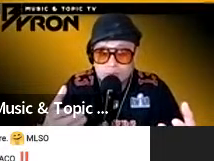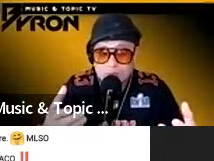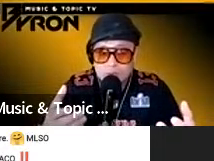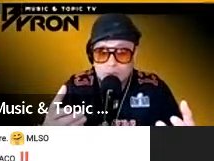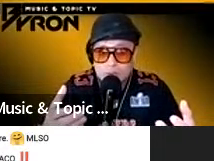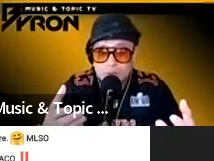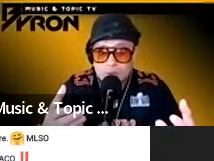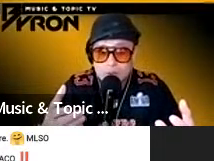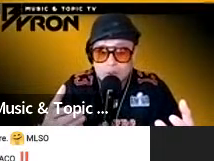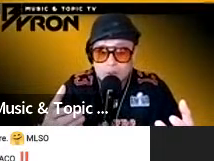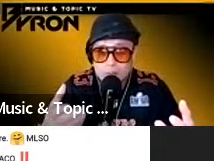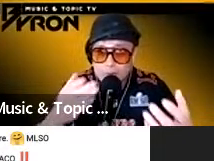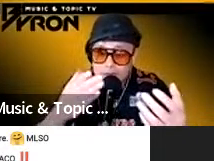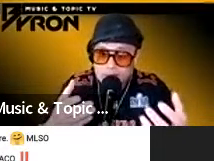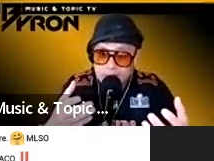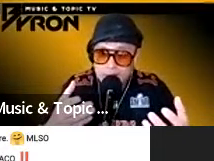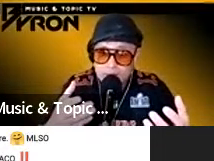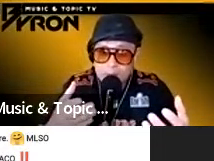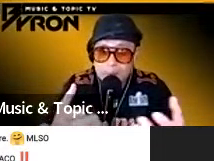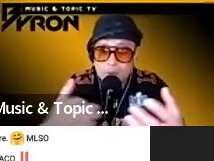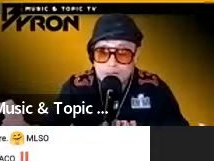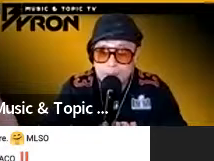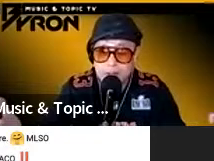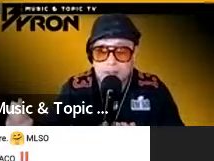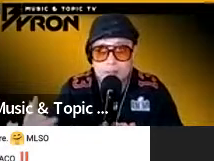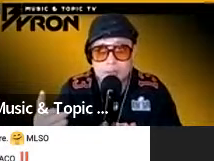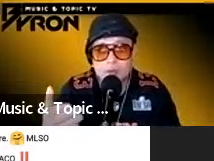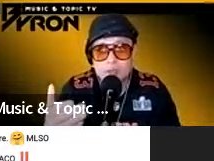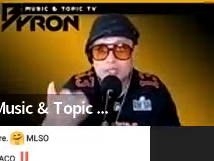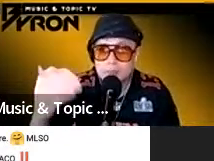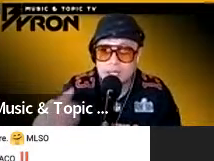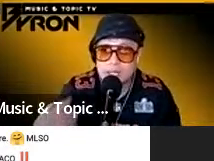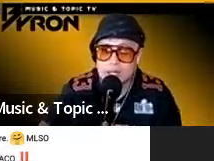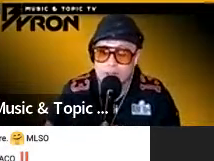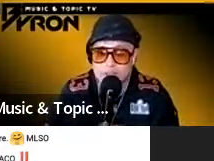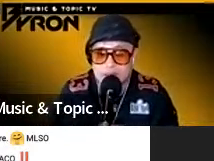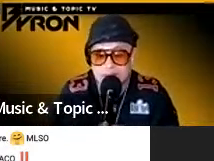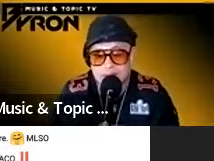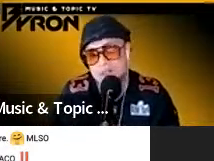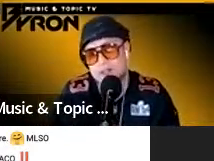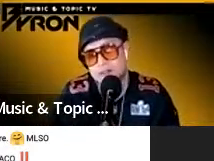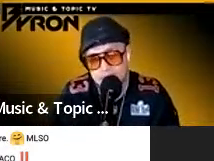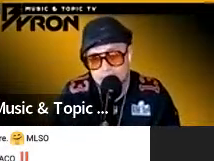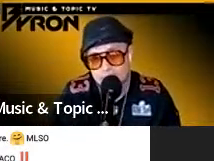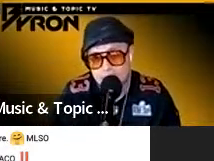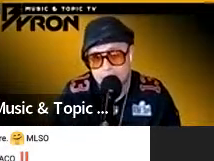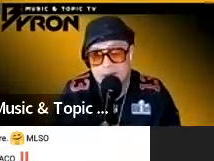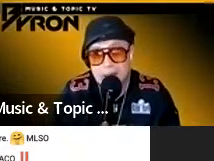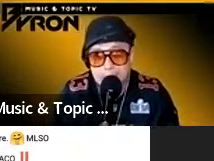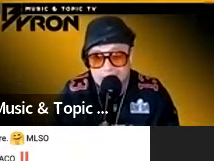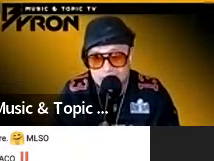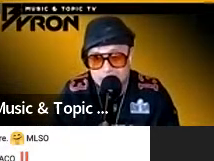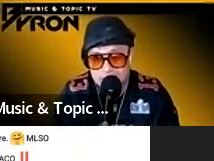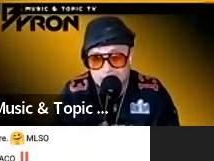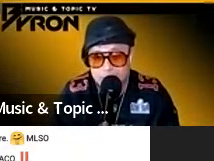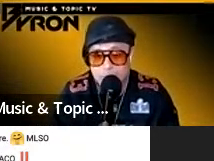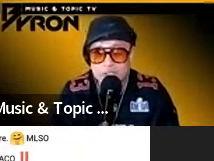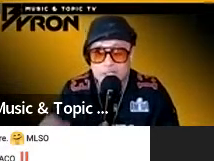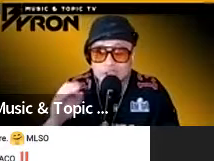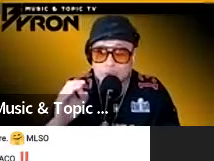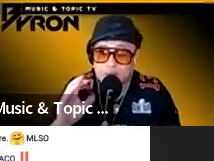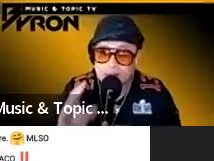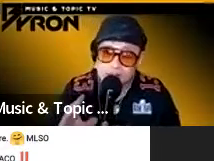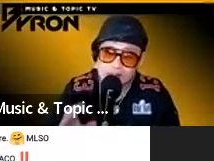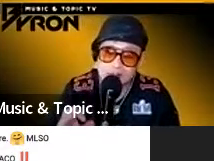mo both sides, yung pinag-usapan natin, pero hindi naman ginagawa ng China yan eh. Pinapaalis tayo